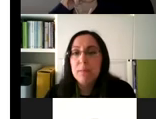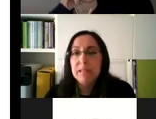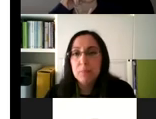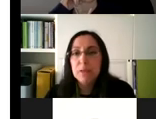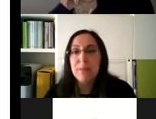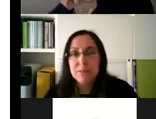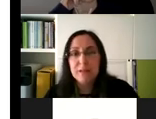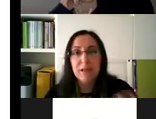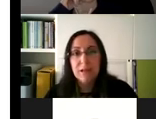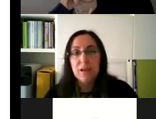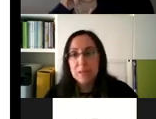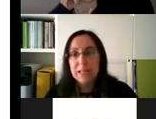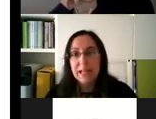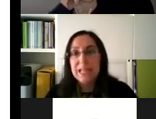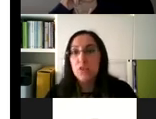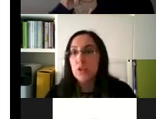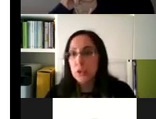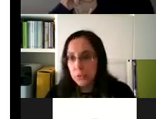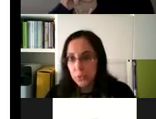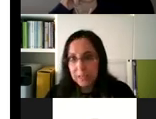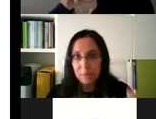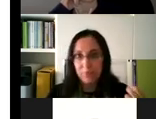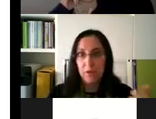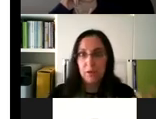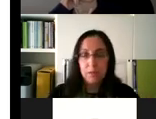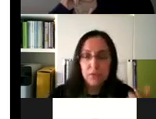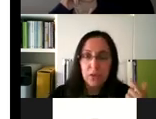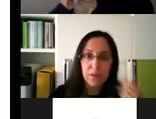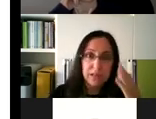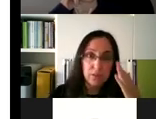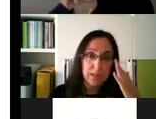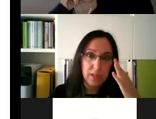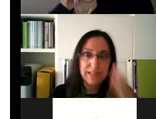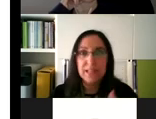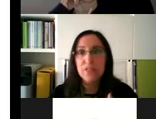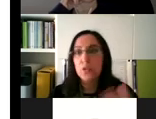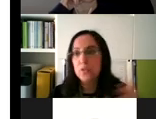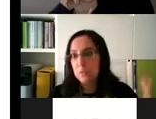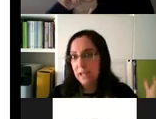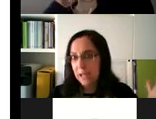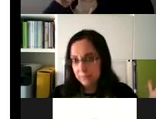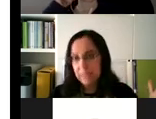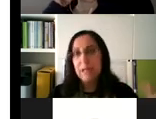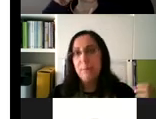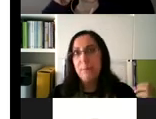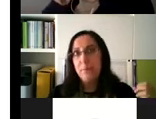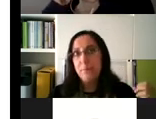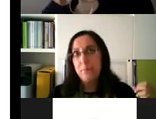probabilmente potrebbe essere come dire introdotto quindi mi sono interrogata sugli elementi di discontinuità